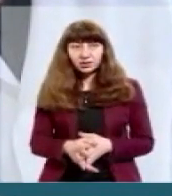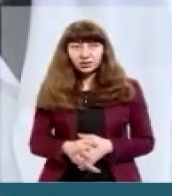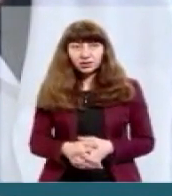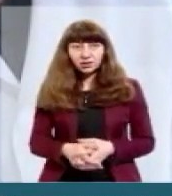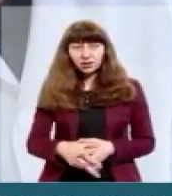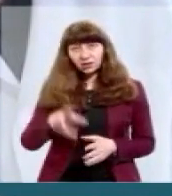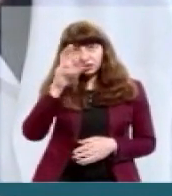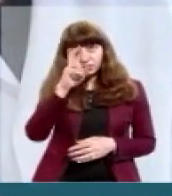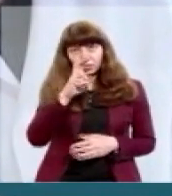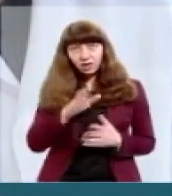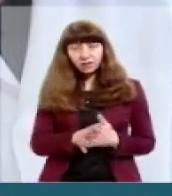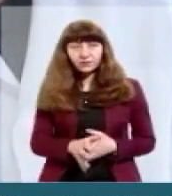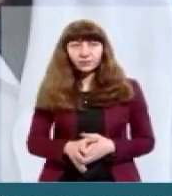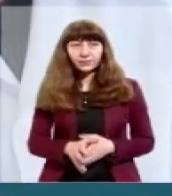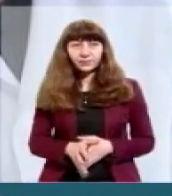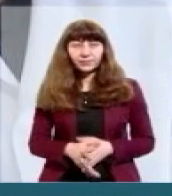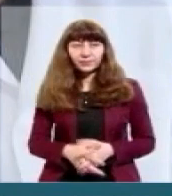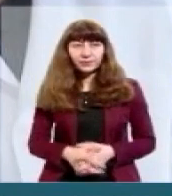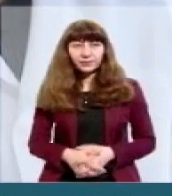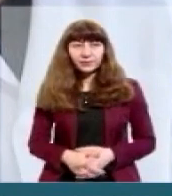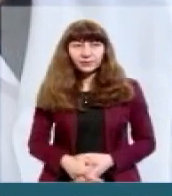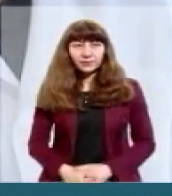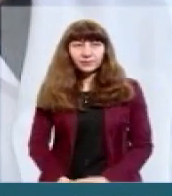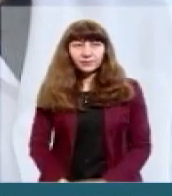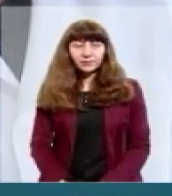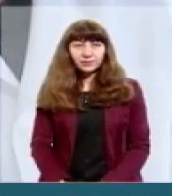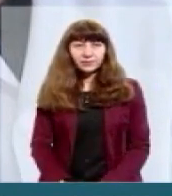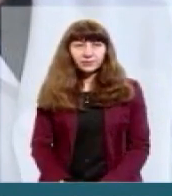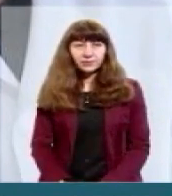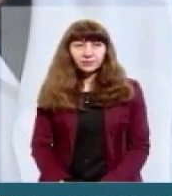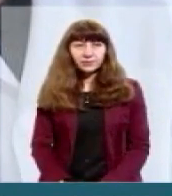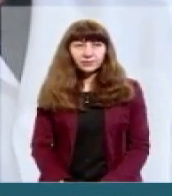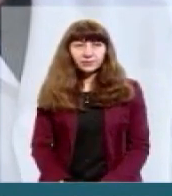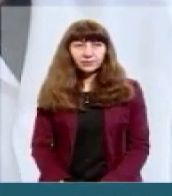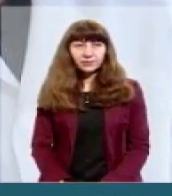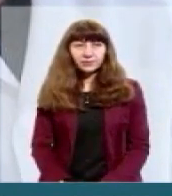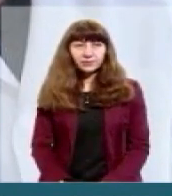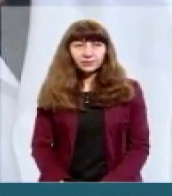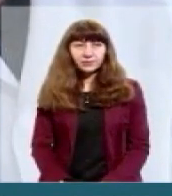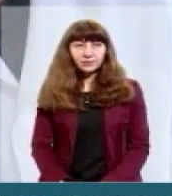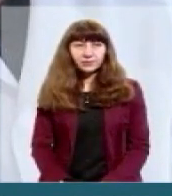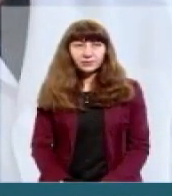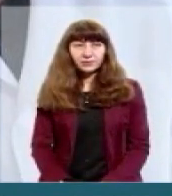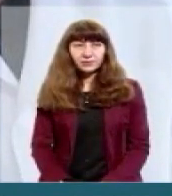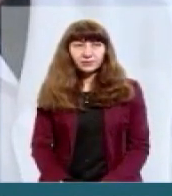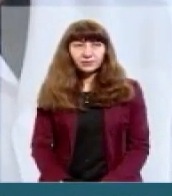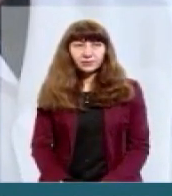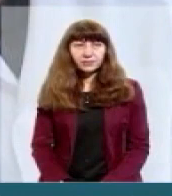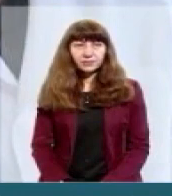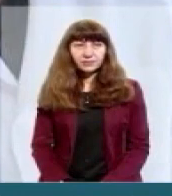является государственной собственностью. Естественно, это согласовано с вышестоящими органами, которые являются владельцами нашего здания. То есть, и